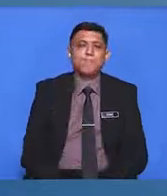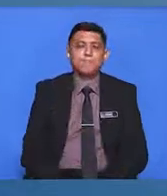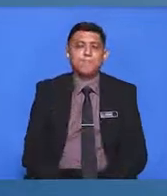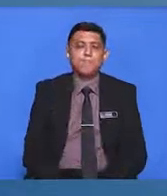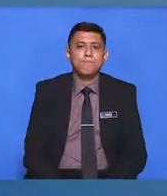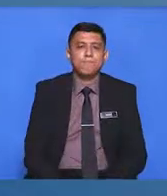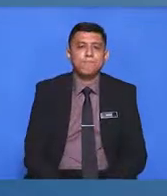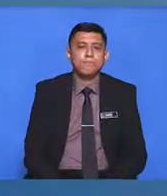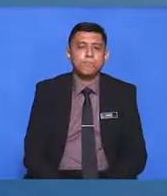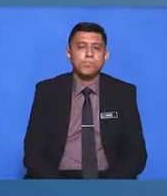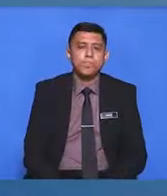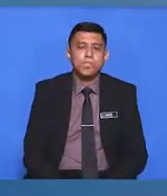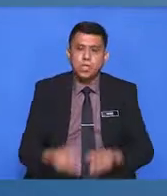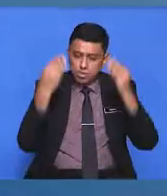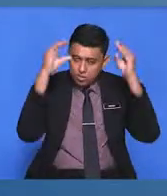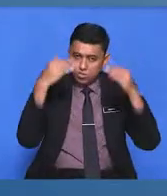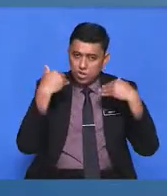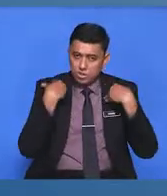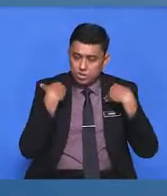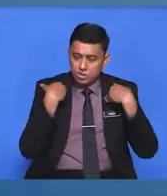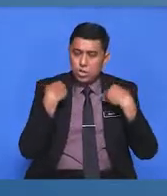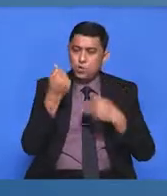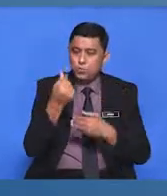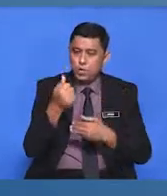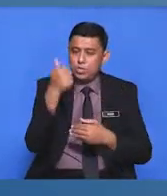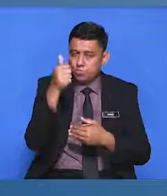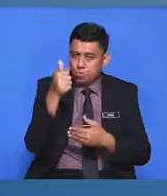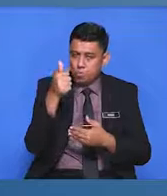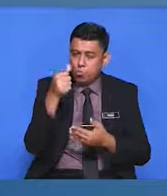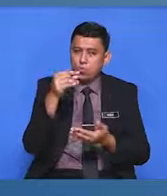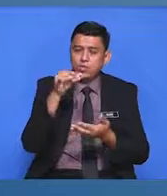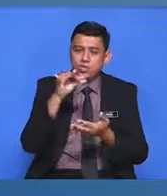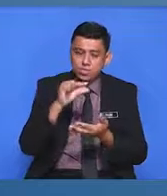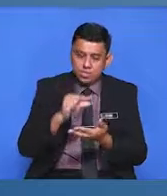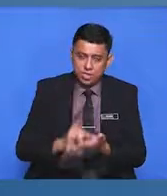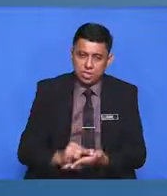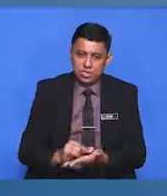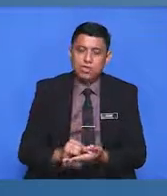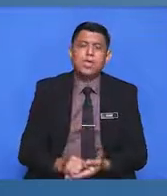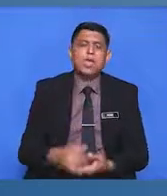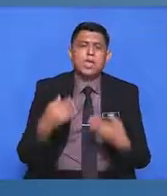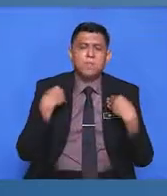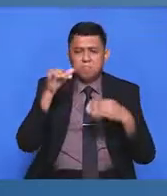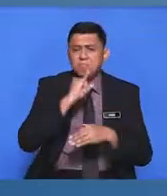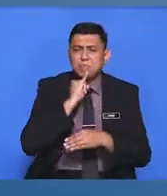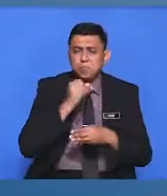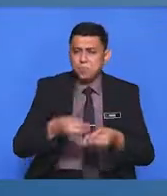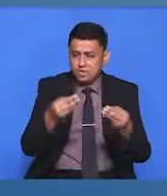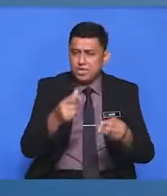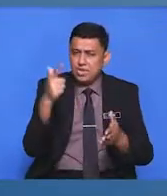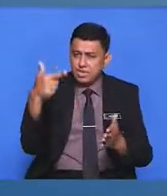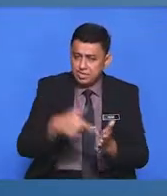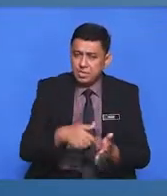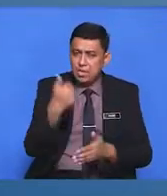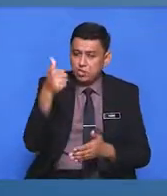cikgu mempunyai duit syiling 10 sen. Kemudian, ibu memberi lagi duit